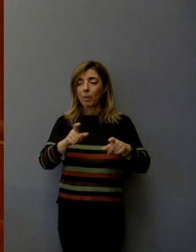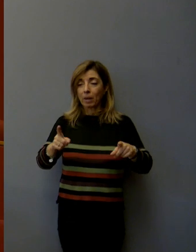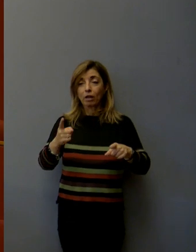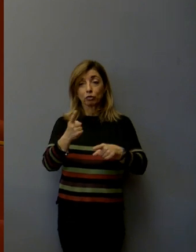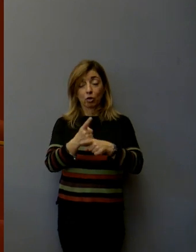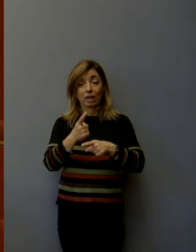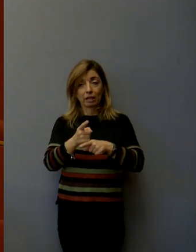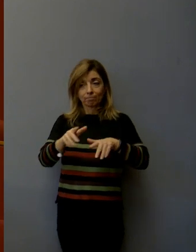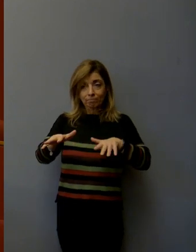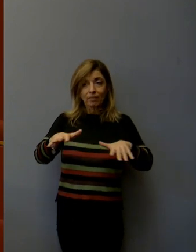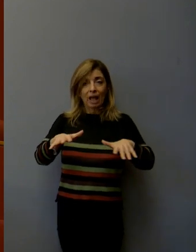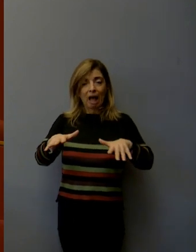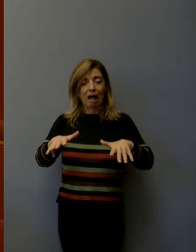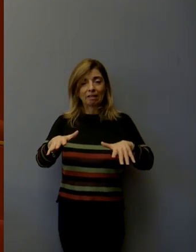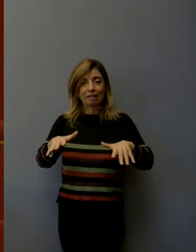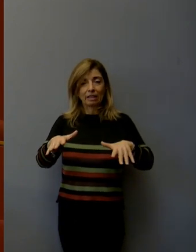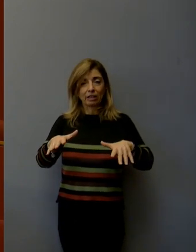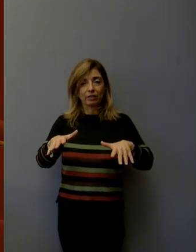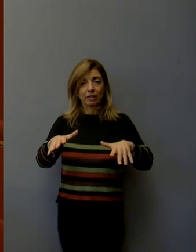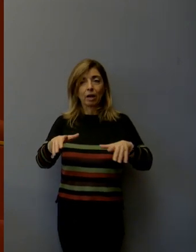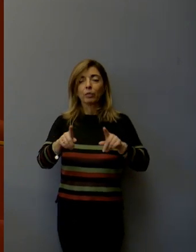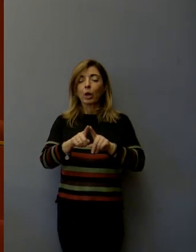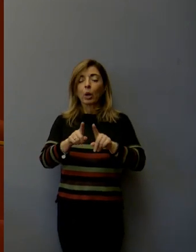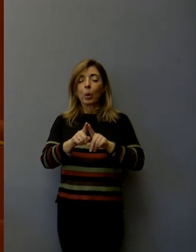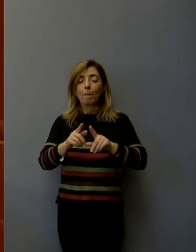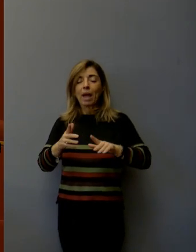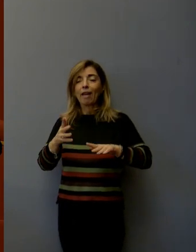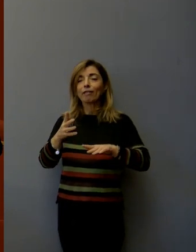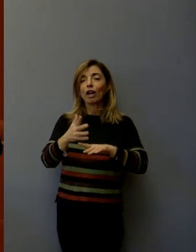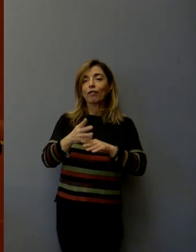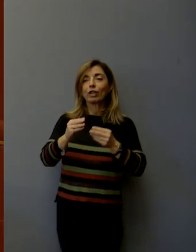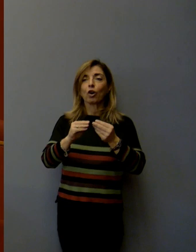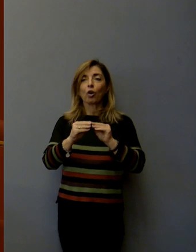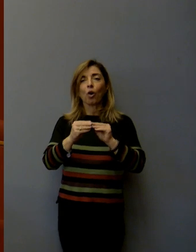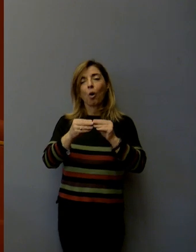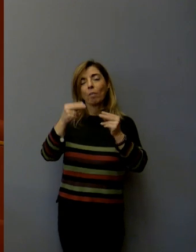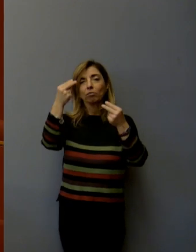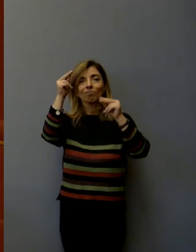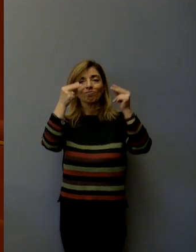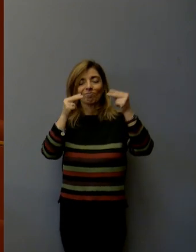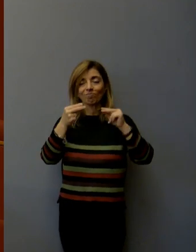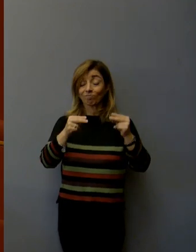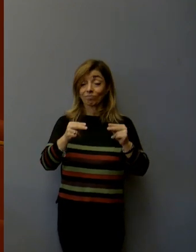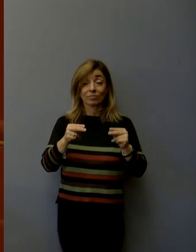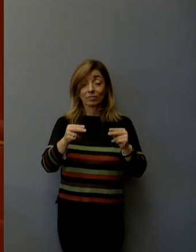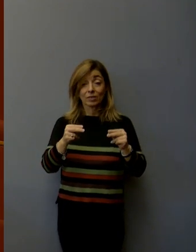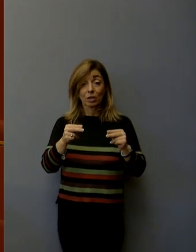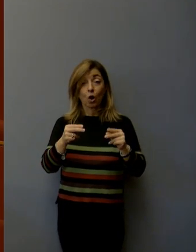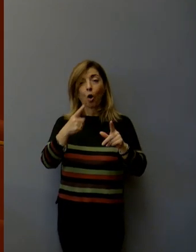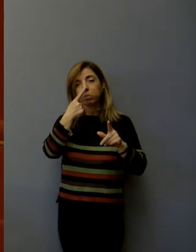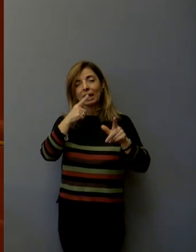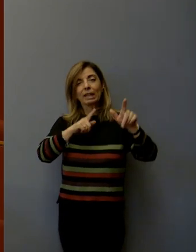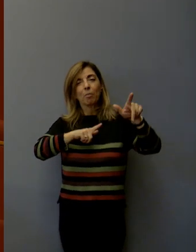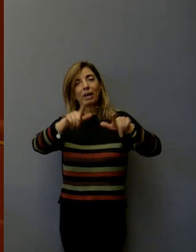un semplice intervento di maquillage un intervento Ipo architettonico che da solo possa rendere bello